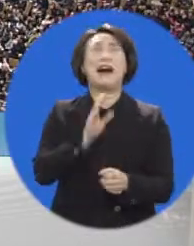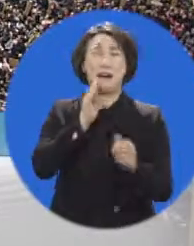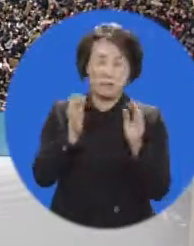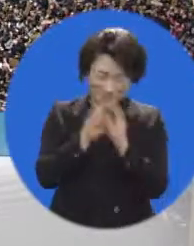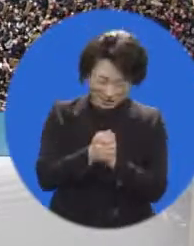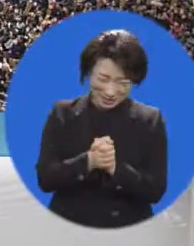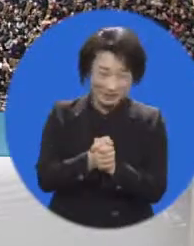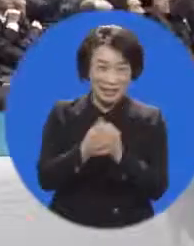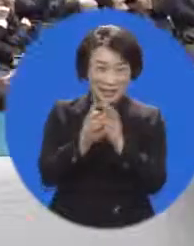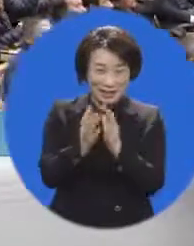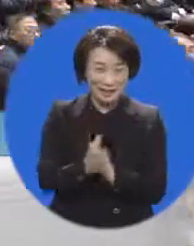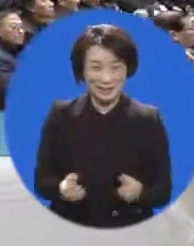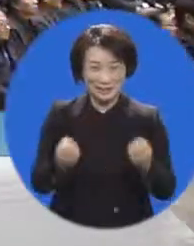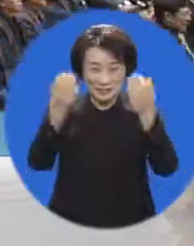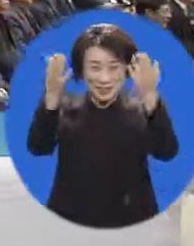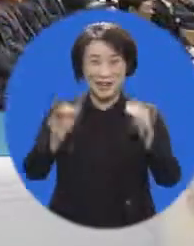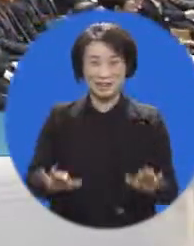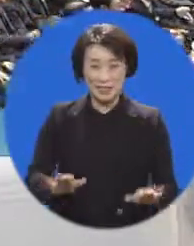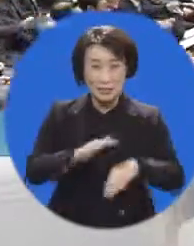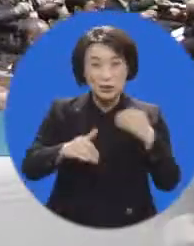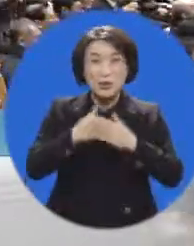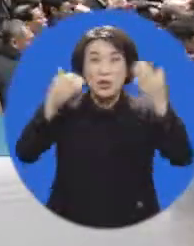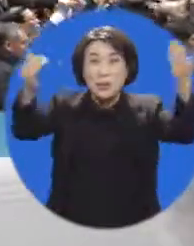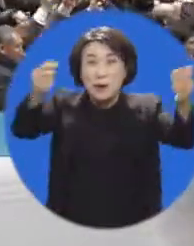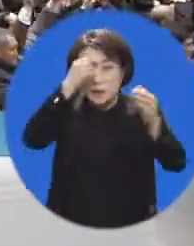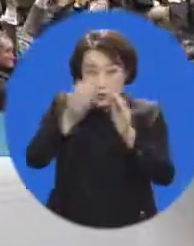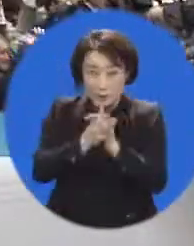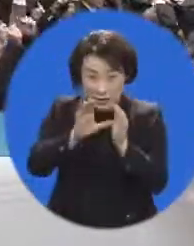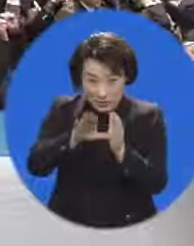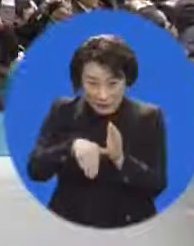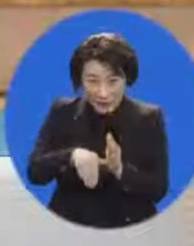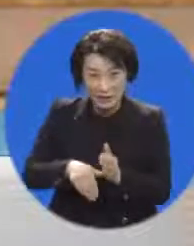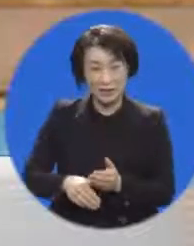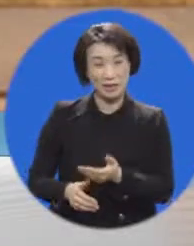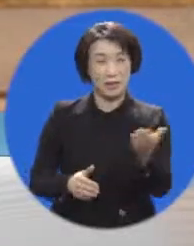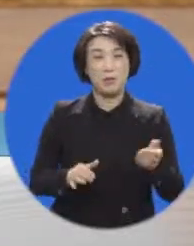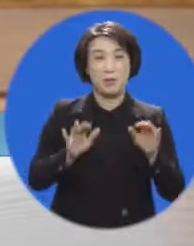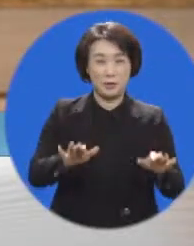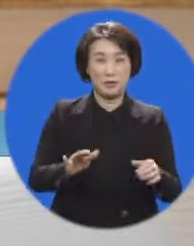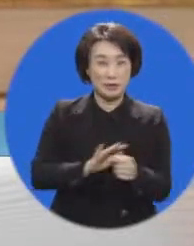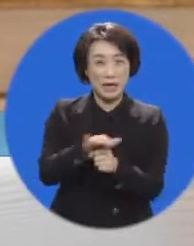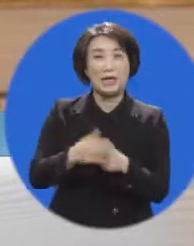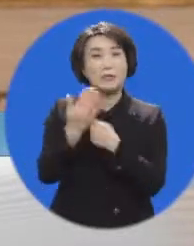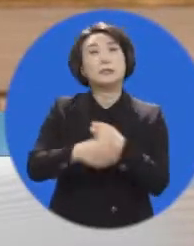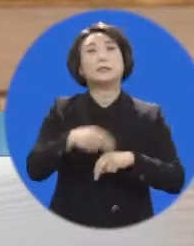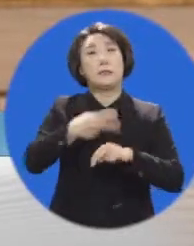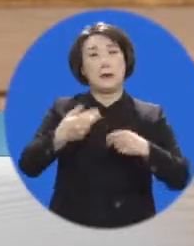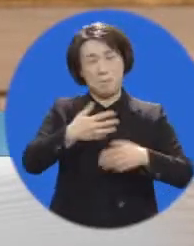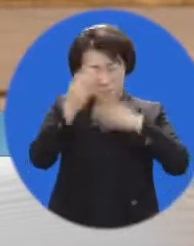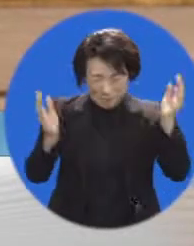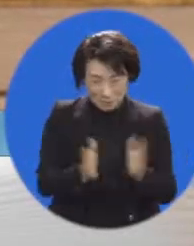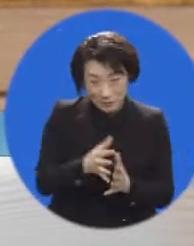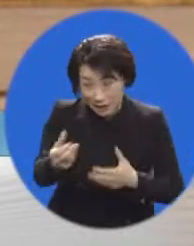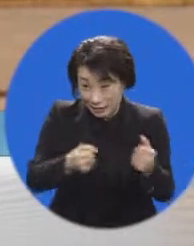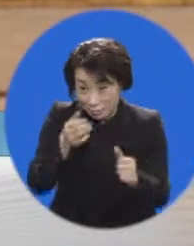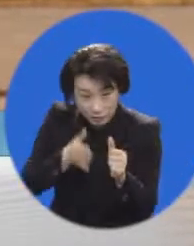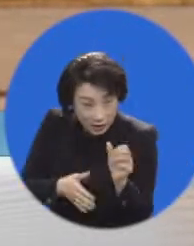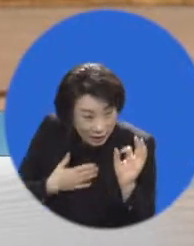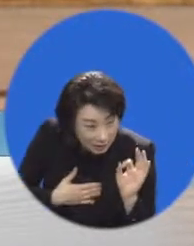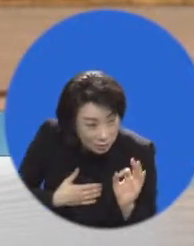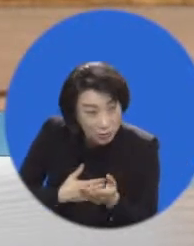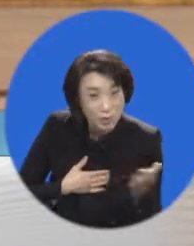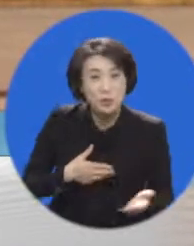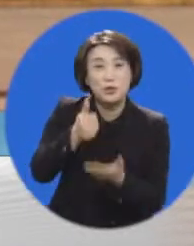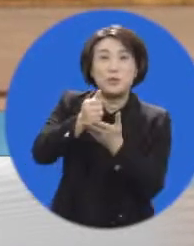할렐루야. 두 손 번쩍 들고 오늘 사랑의 은사 받아요. 주여